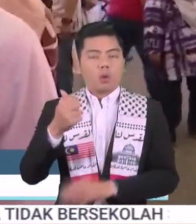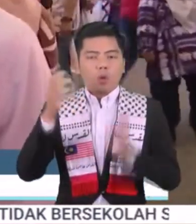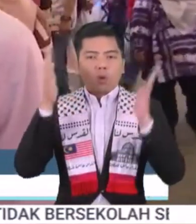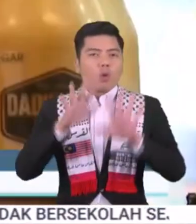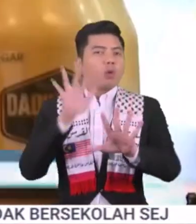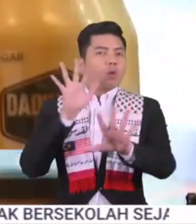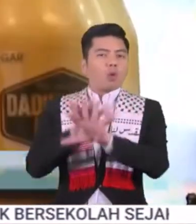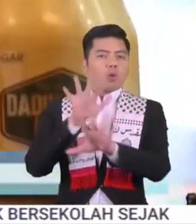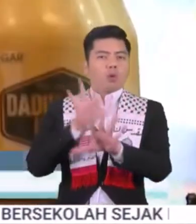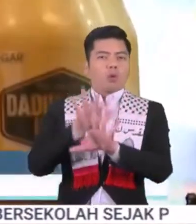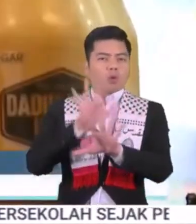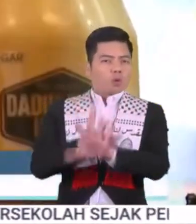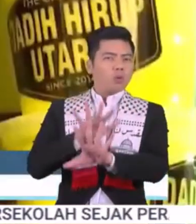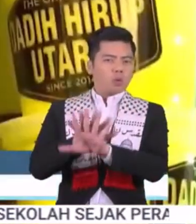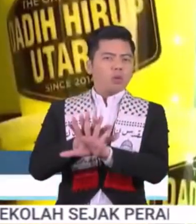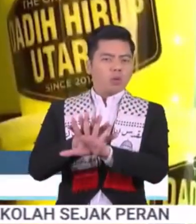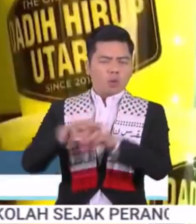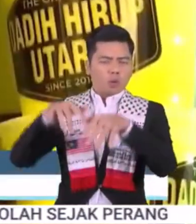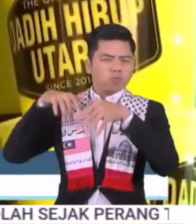start ramai dah.